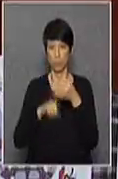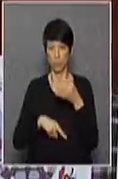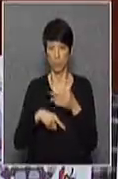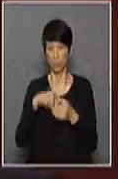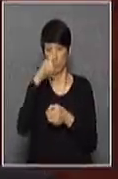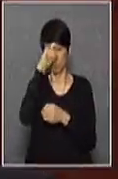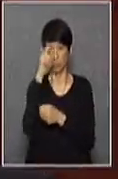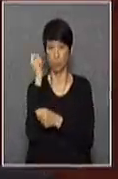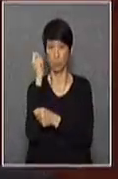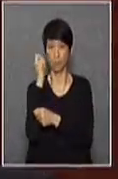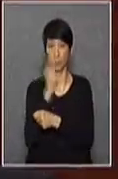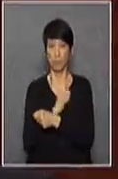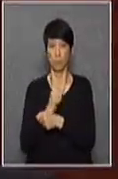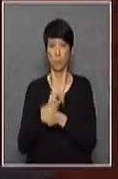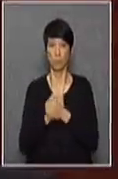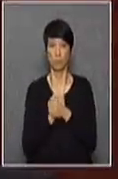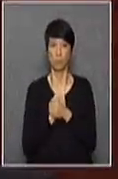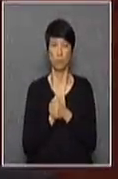表決，表決鐘響1分鐘。